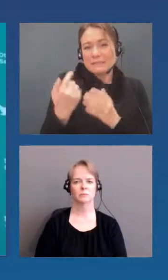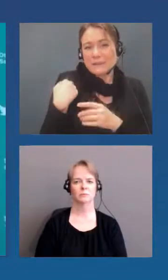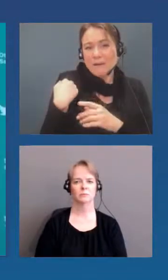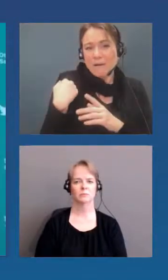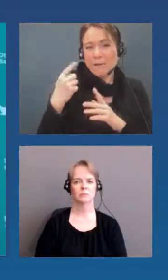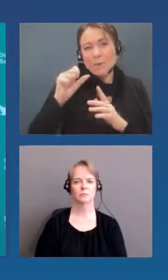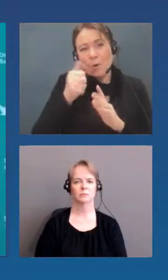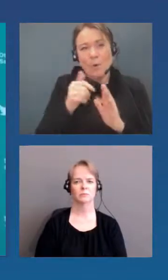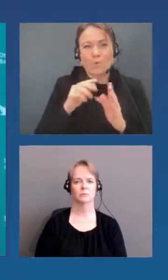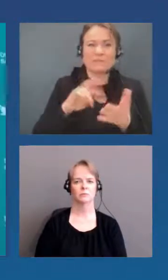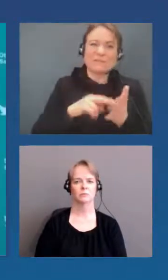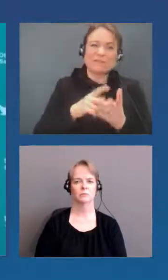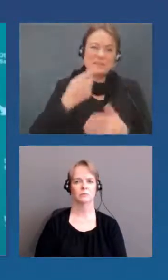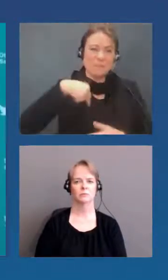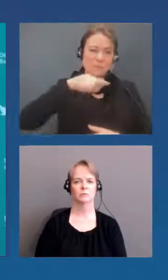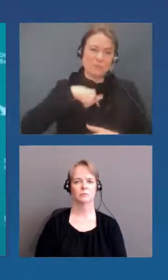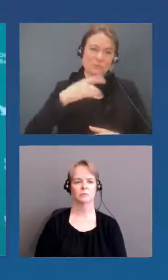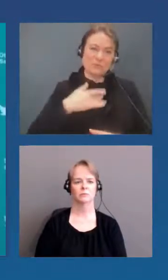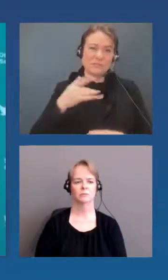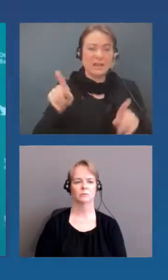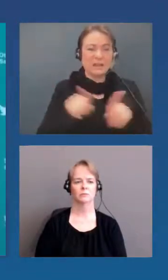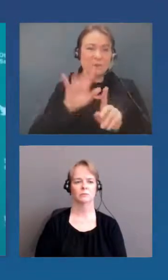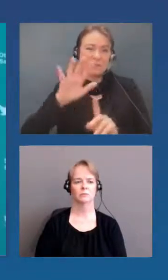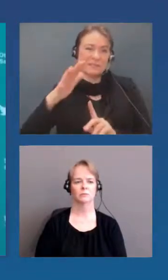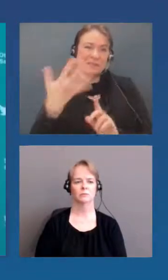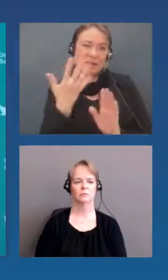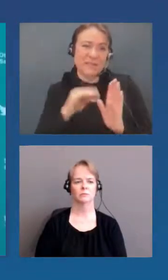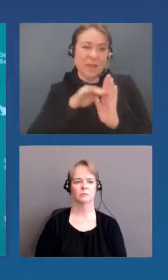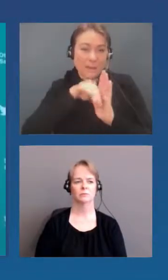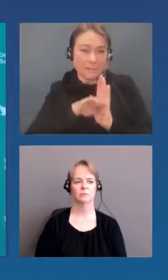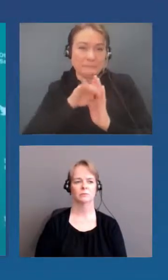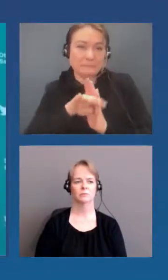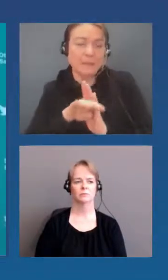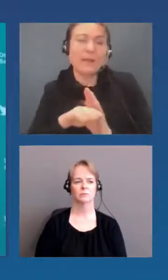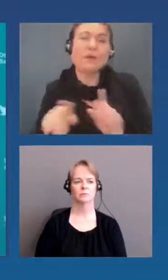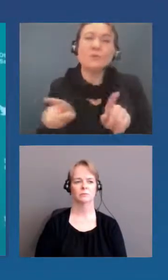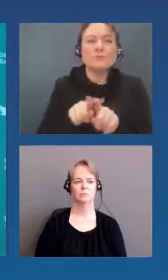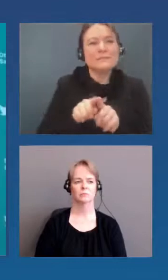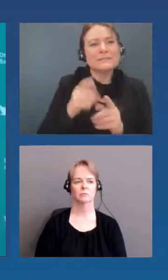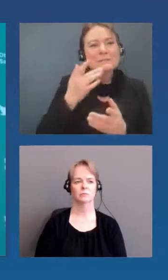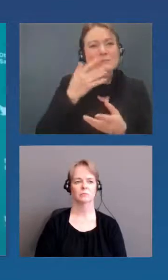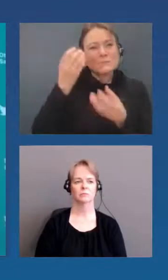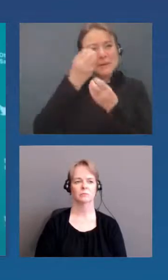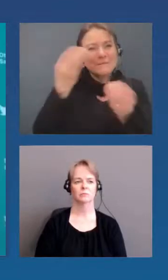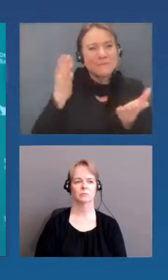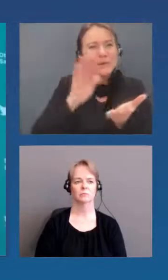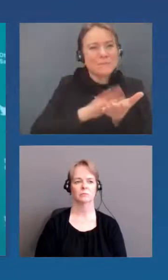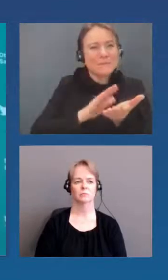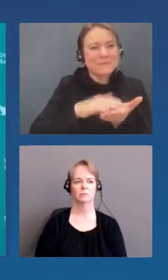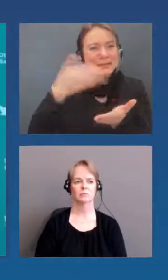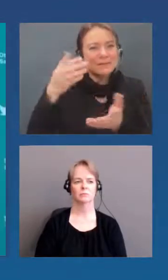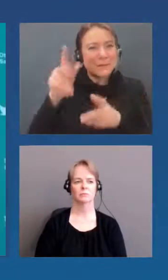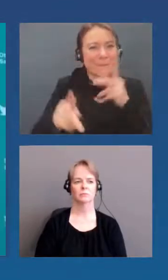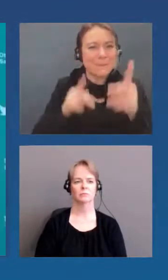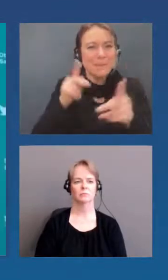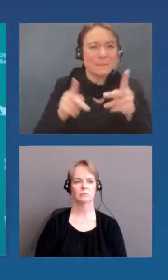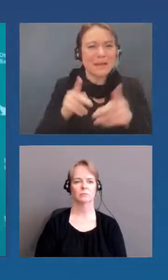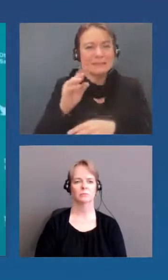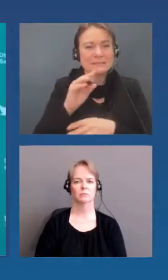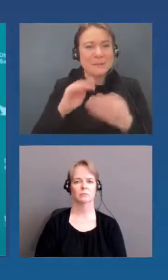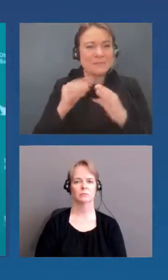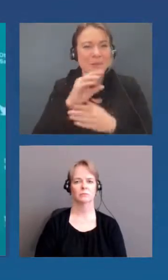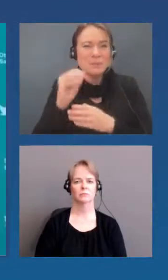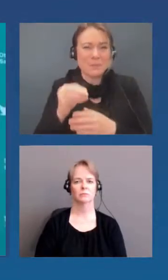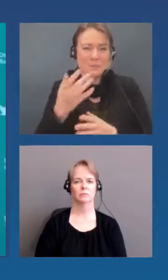le 5e et je voudrais féliciter la population pour ça parce que c'est meilleur d'avoir les petites